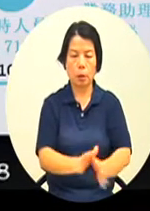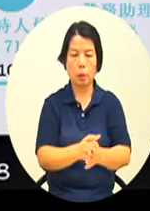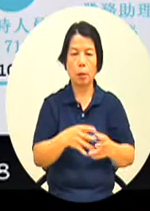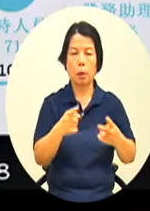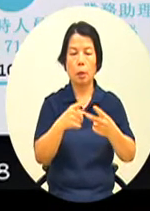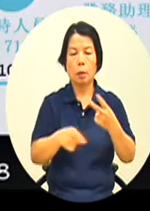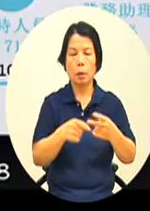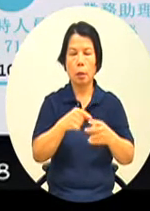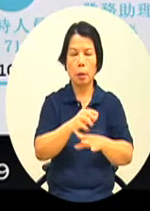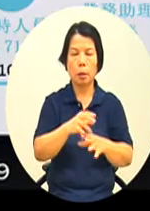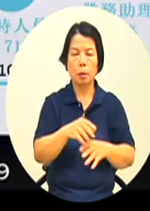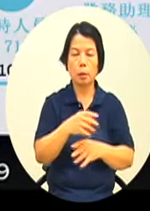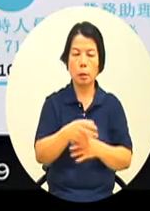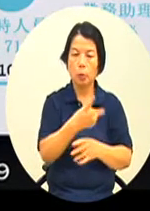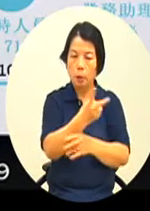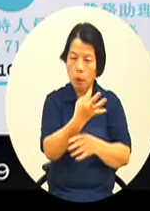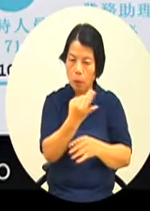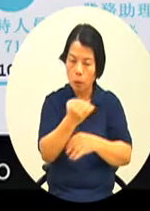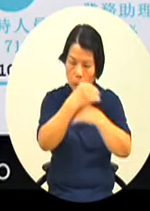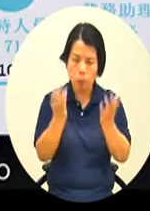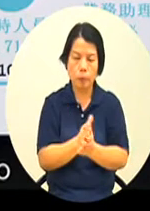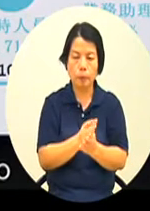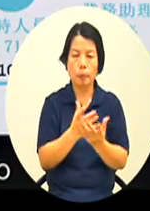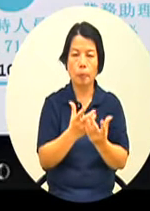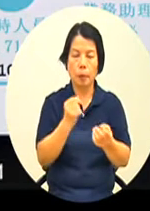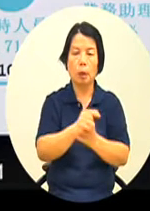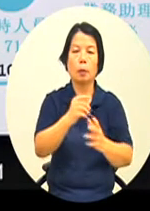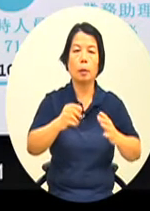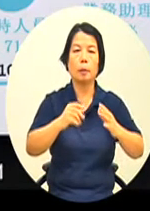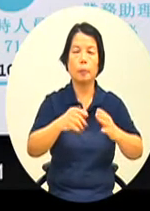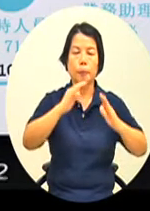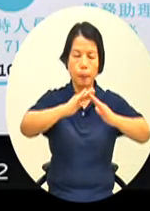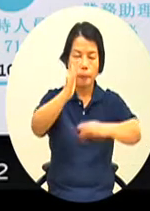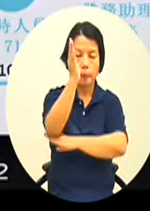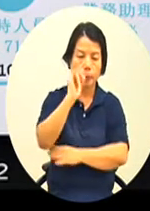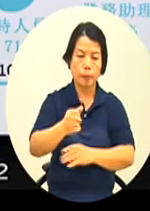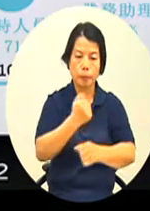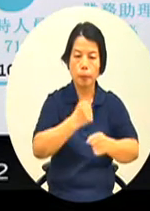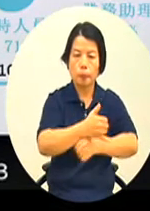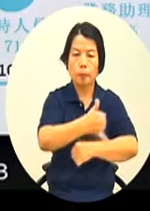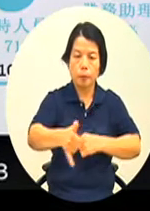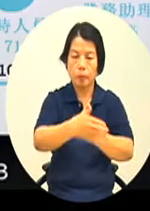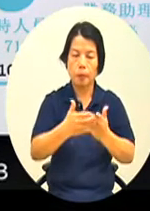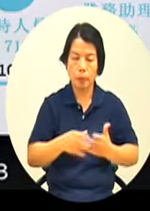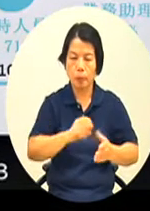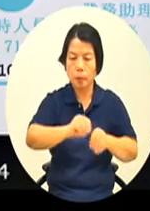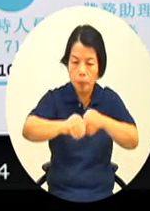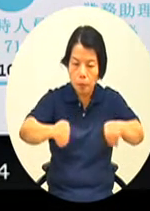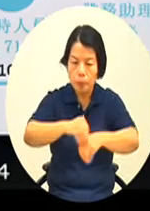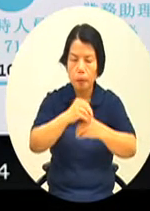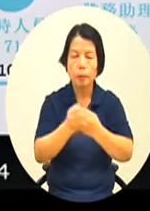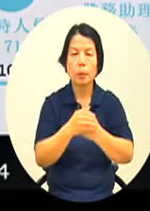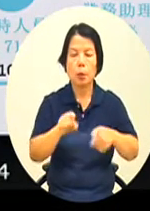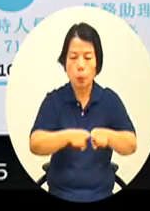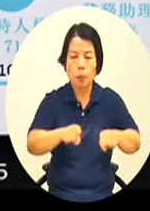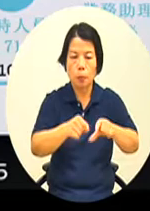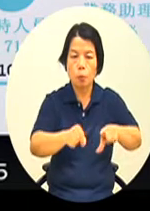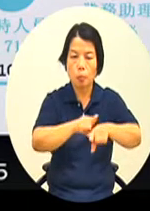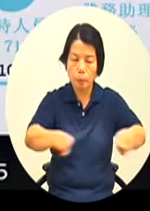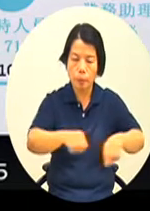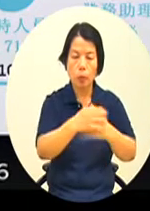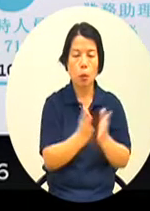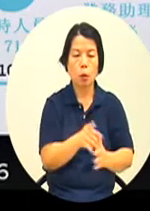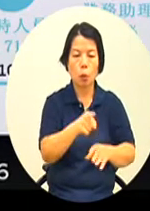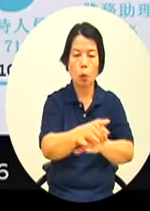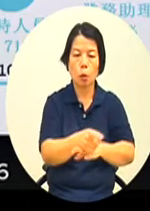上的精简比例。那同时也为了让市府的人力它的分配更加公平哦，我们对少数非常非常少数机关的超额职工哦，